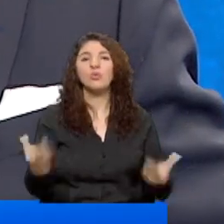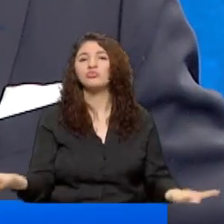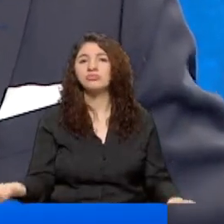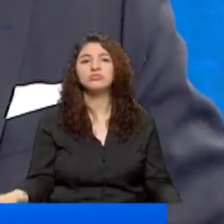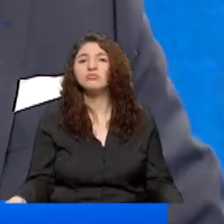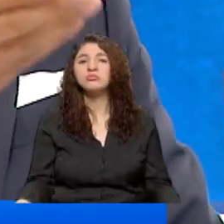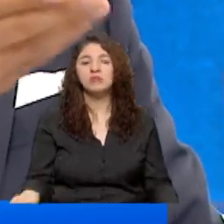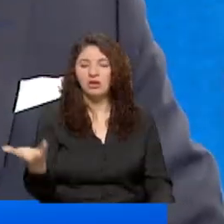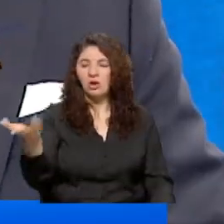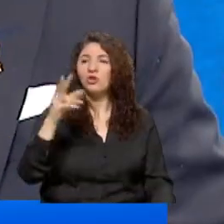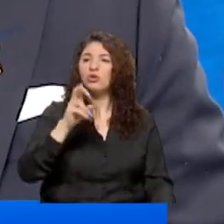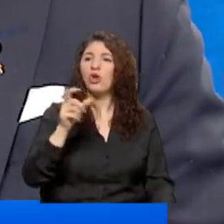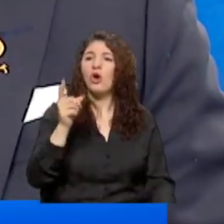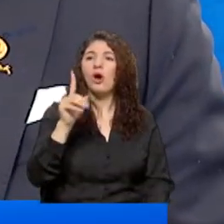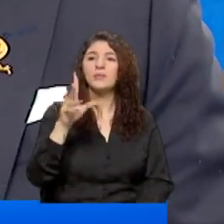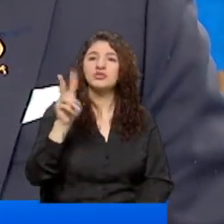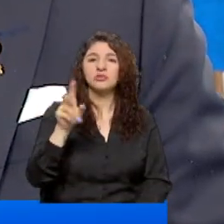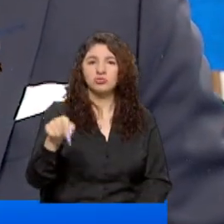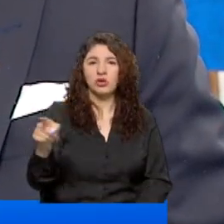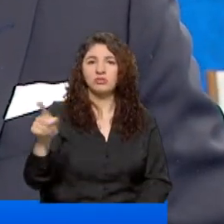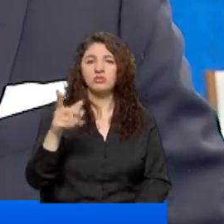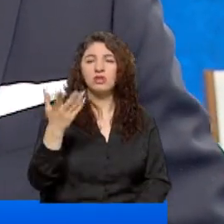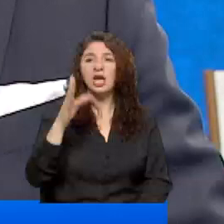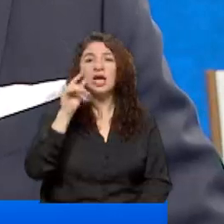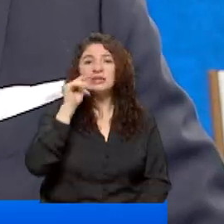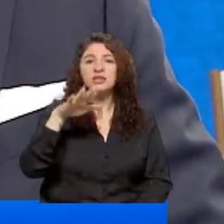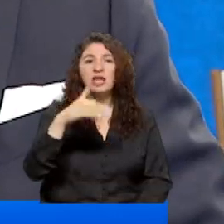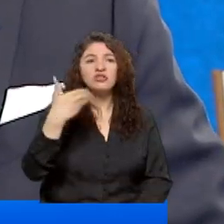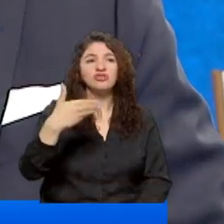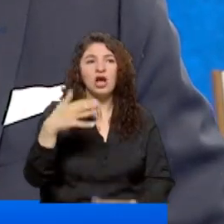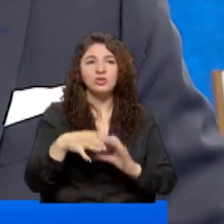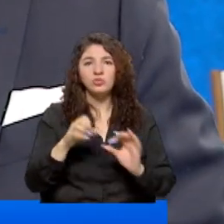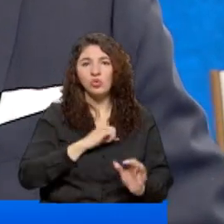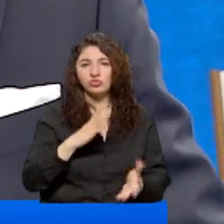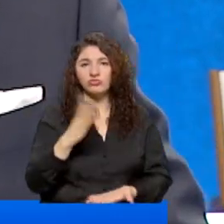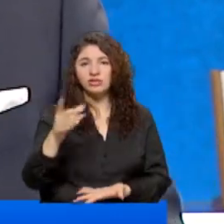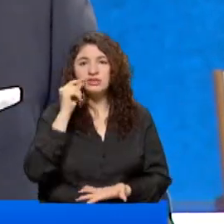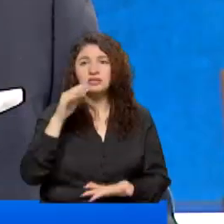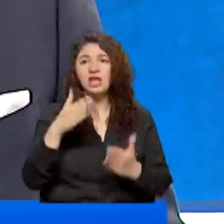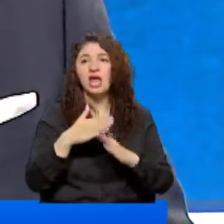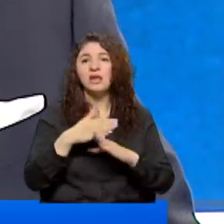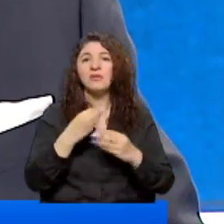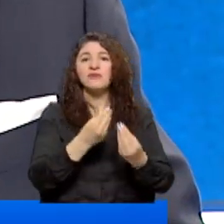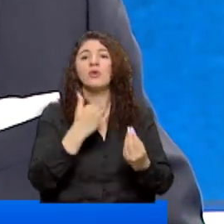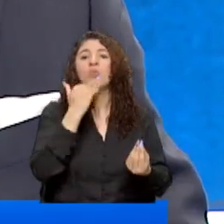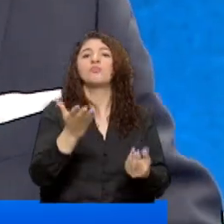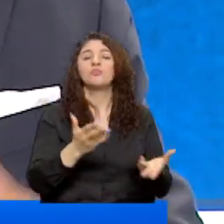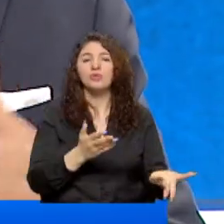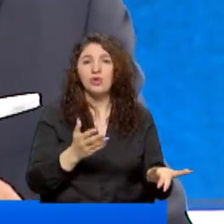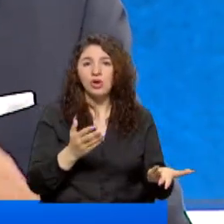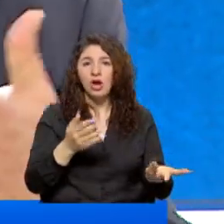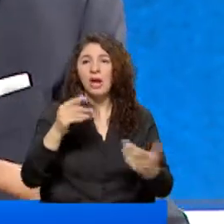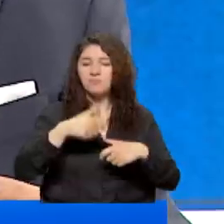nolur Yani dolar oldu 15-20 Şu anda insanlara geleceği ile ilgili kaygı yaşıyor insanlar öyle ekmek götüremiyor